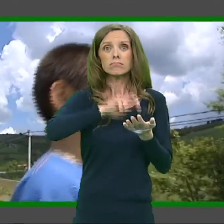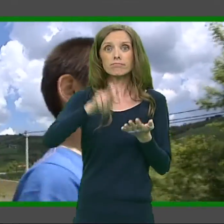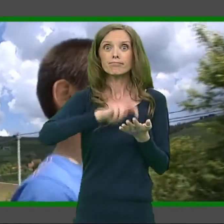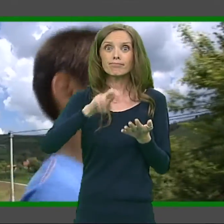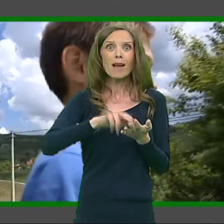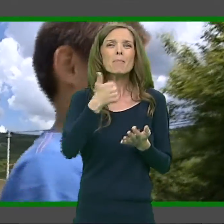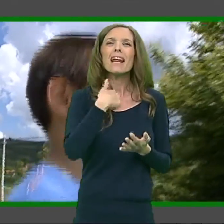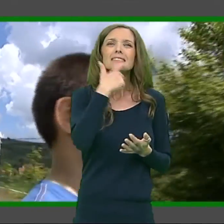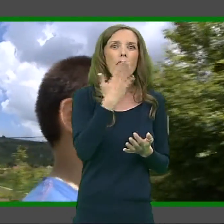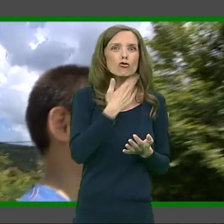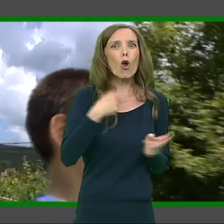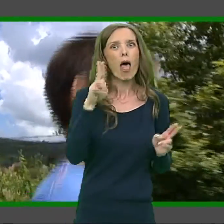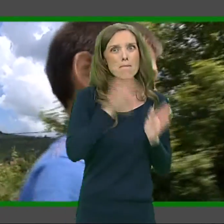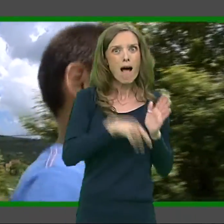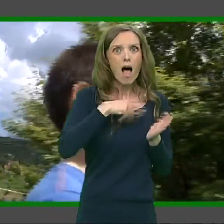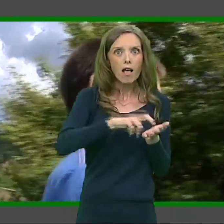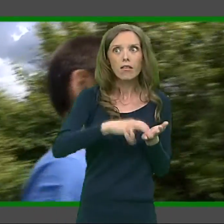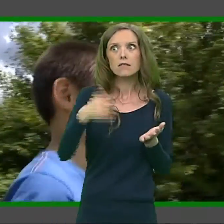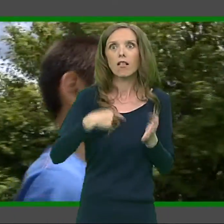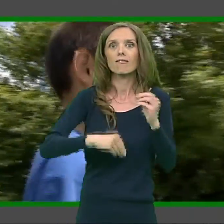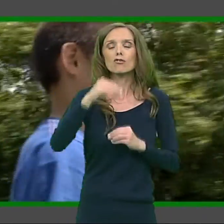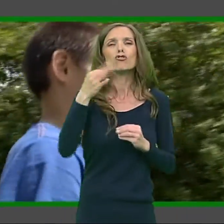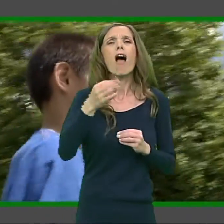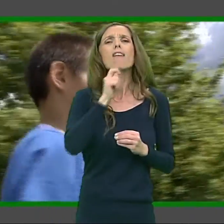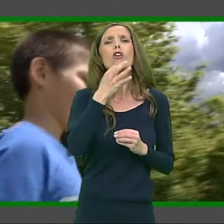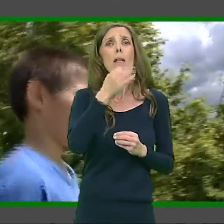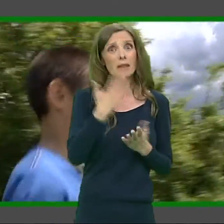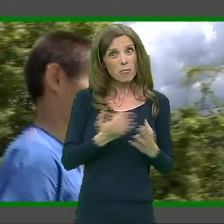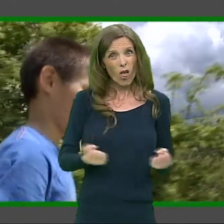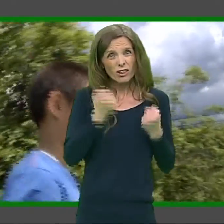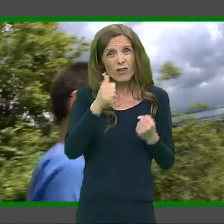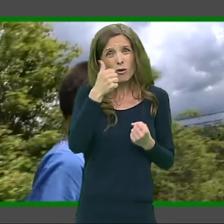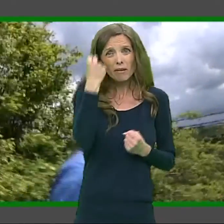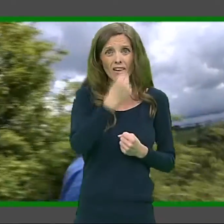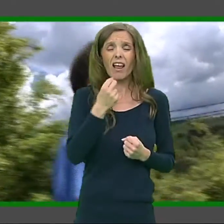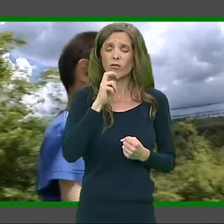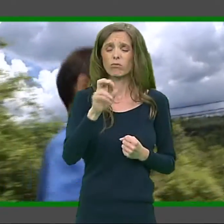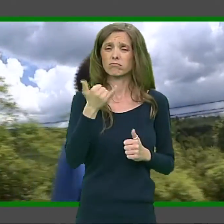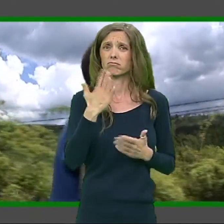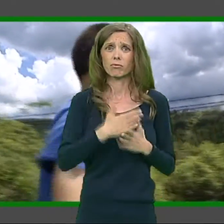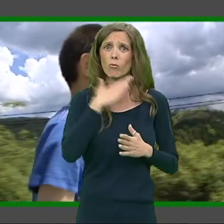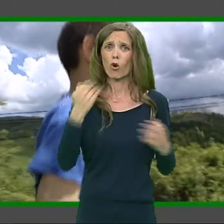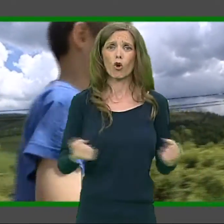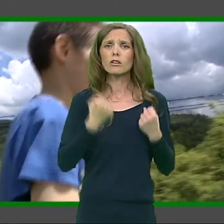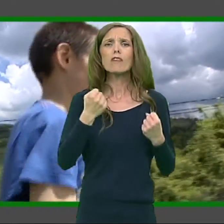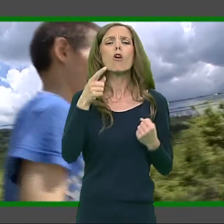5. razred, pešačio sam više nego do ove škole. Jeste bilo teško prvi? Jeste, mnogo